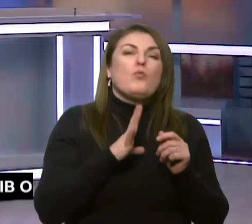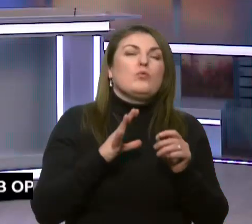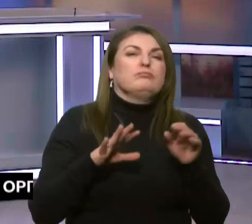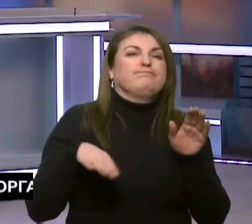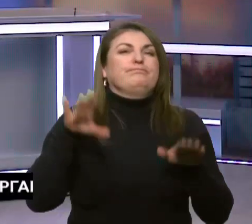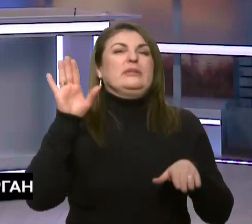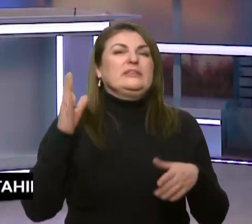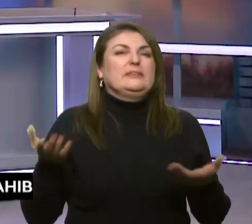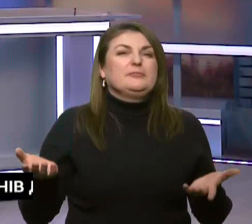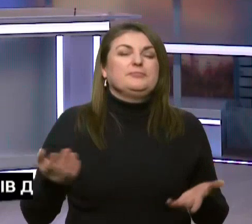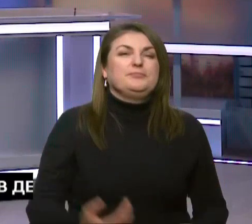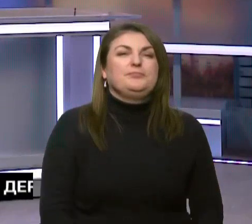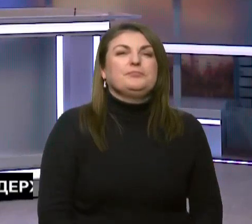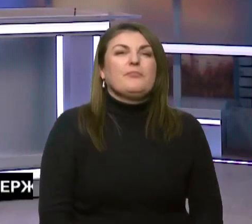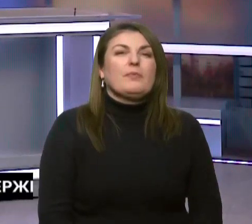паритет?